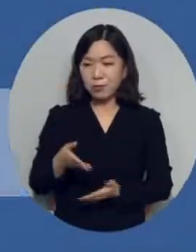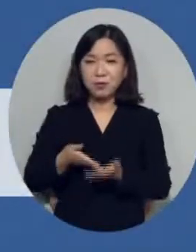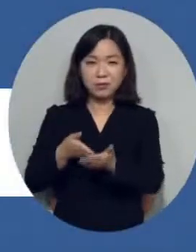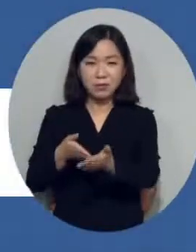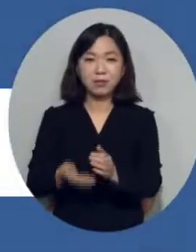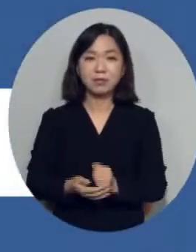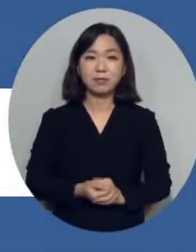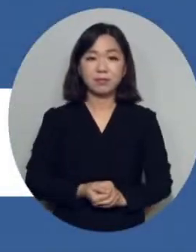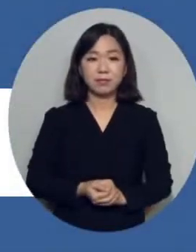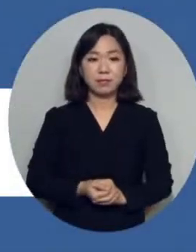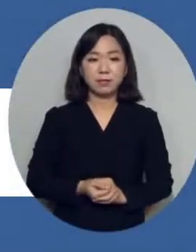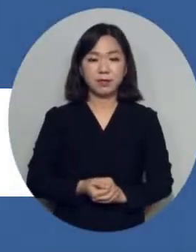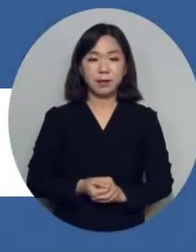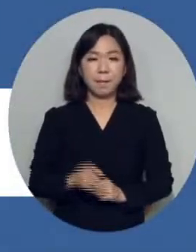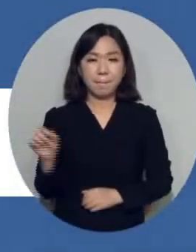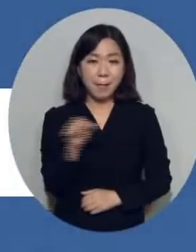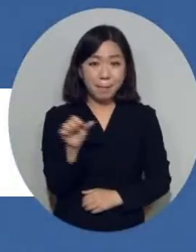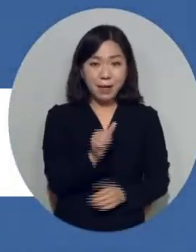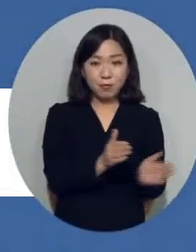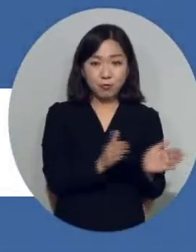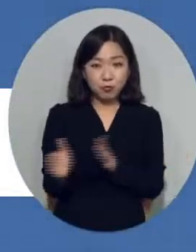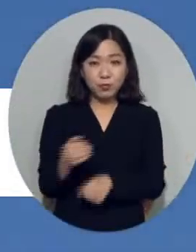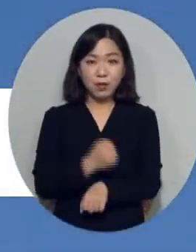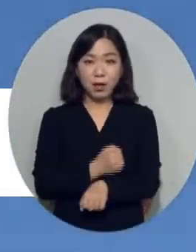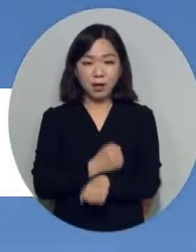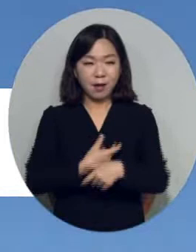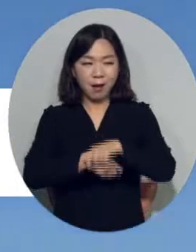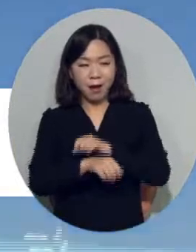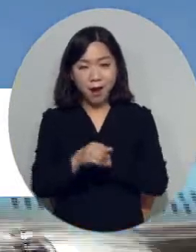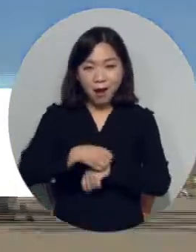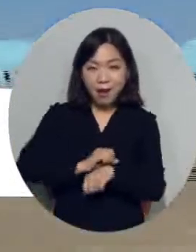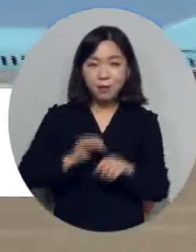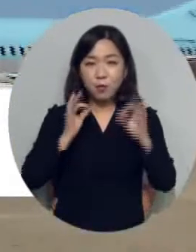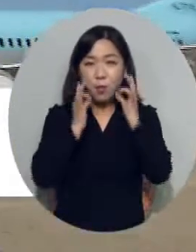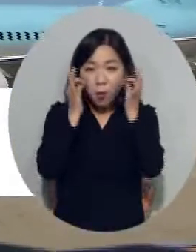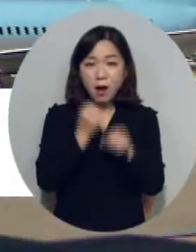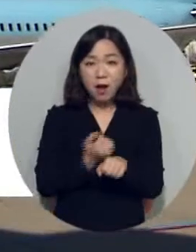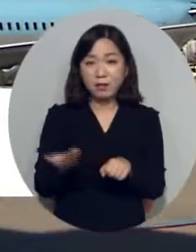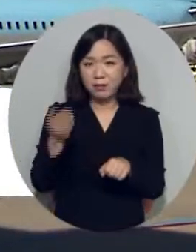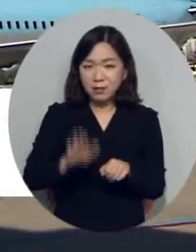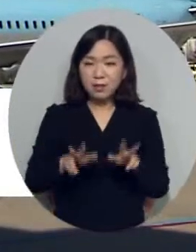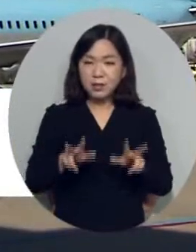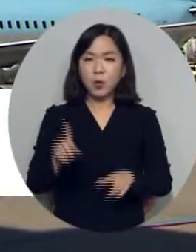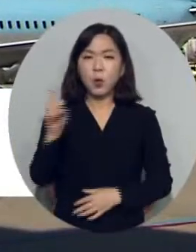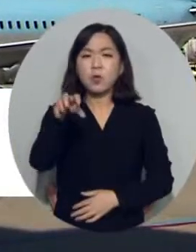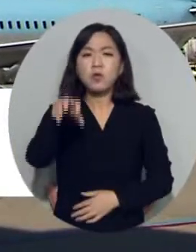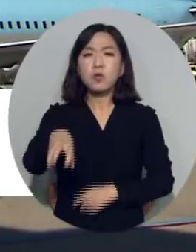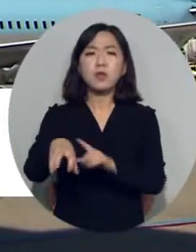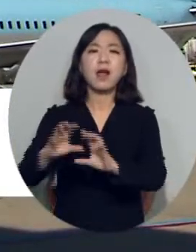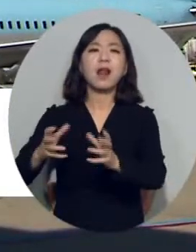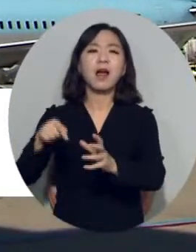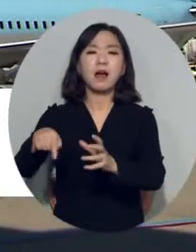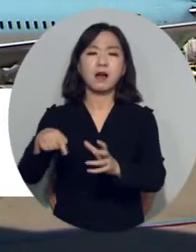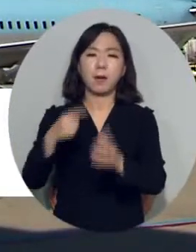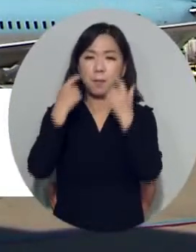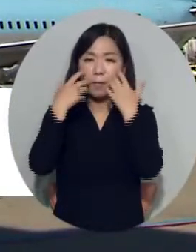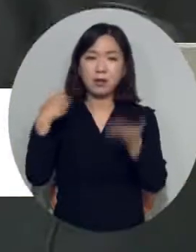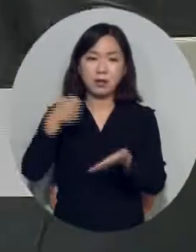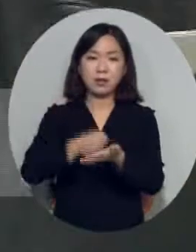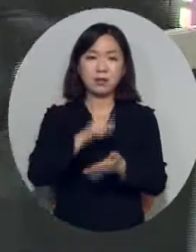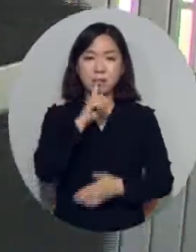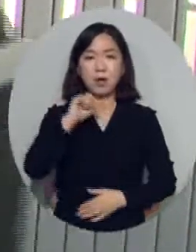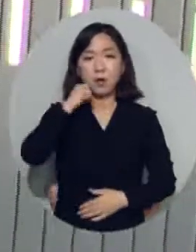발빠르게 준비해갖고 적극적으로 취향을 할 텐데 지금 딱 노선이 어디다라고